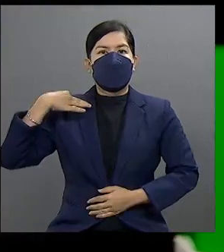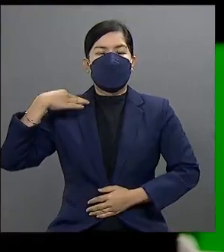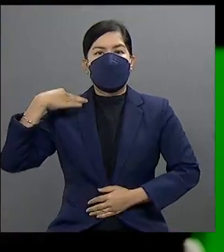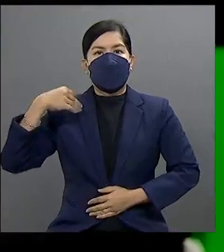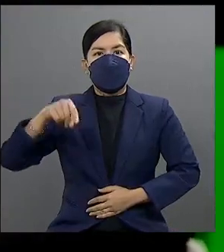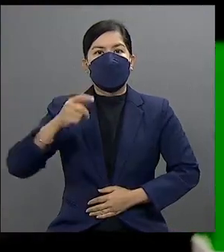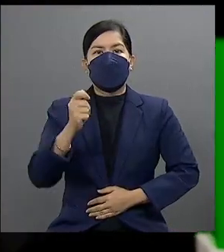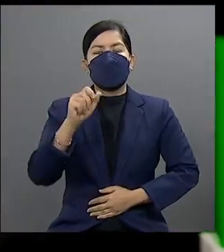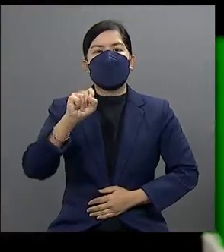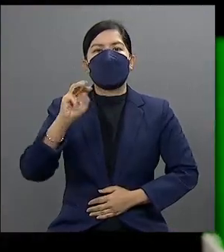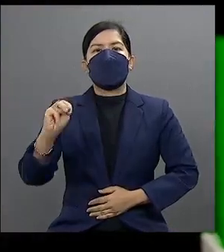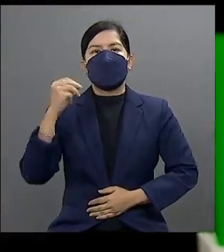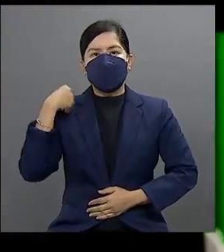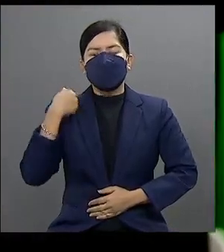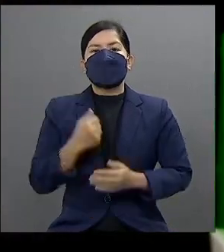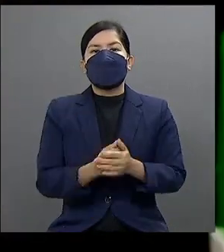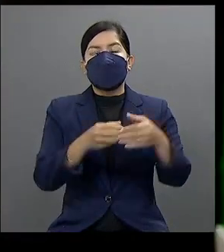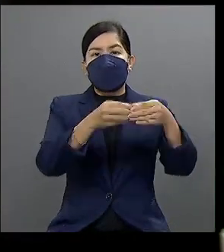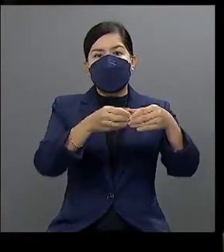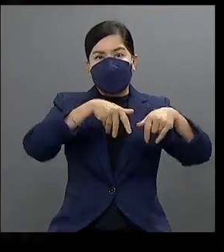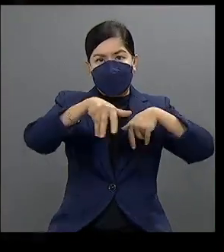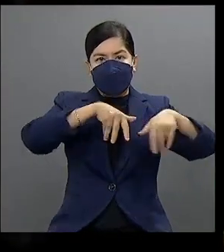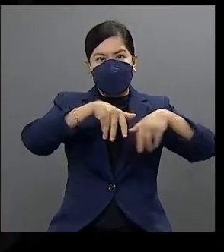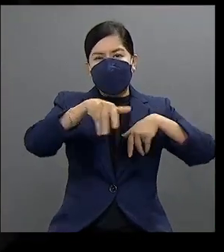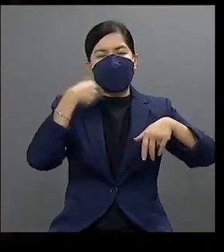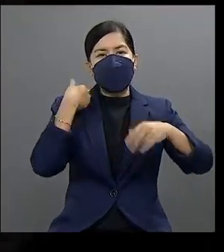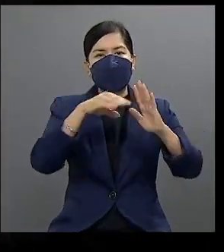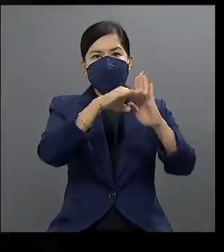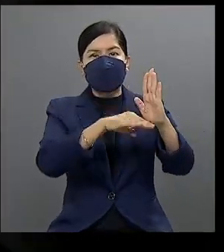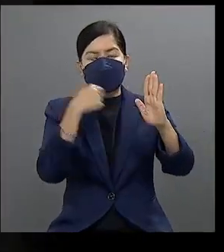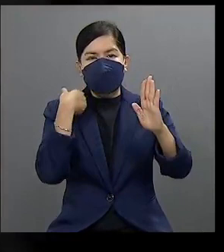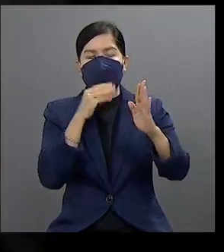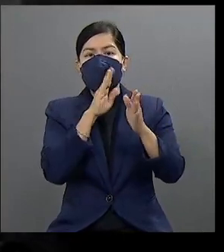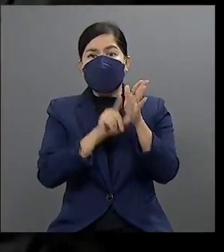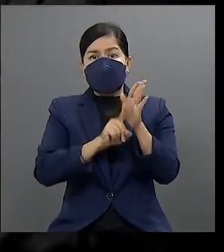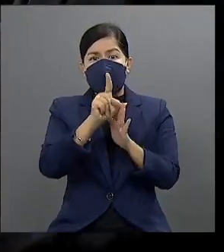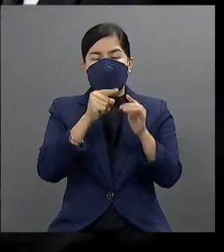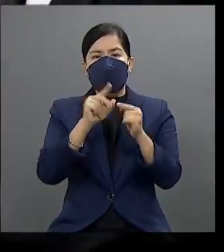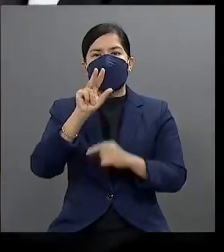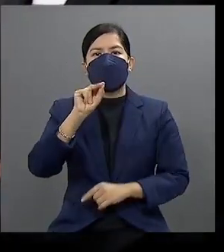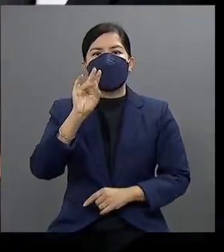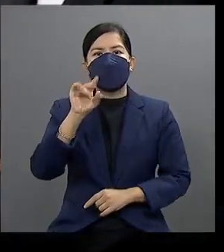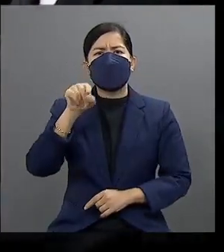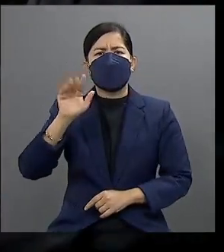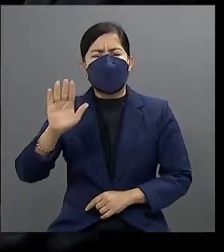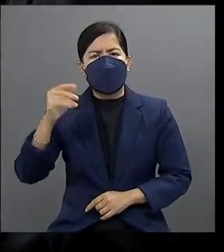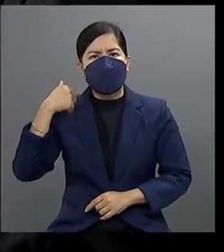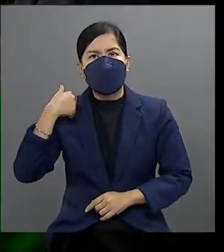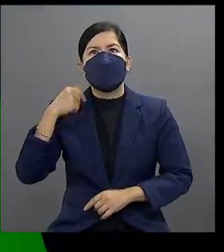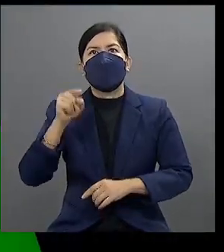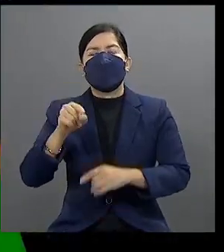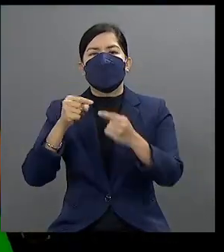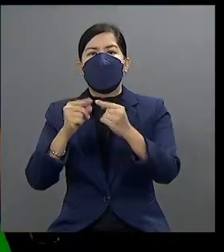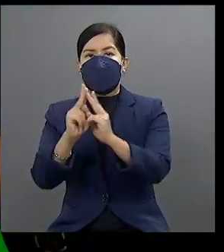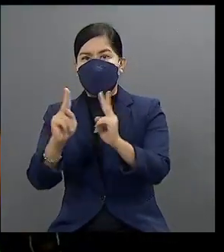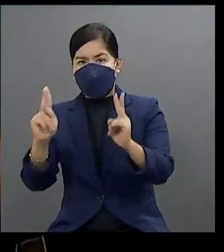เมื่อมีผู้มีสิทธิ์เลือกตั้งที่มีอุณหภูมิสูงเกิน 37.5 ใช้สิทธิ์เลือกตั้งแล้วนะครับทางกรรมการประจำหน่วยที่ควบคุมคูหาลงคะแนนก็จะเข้าไปทำความ